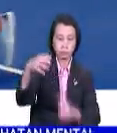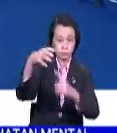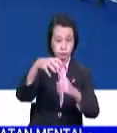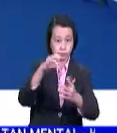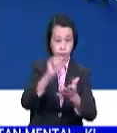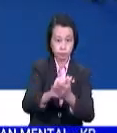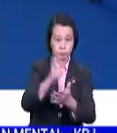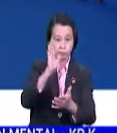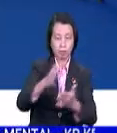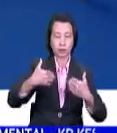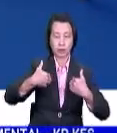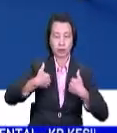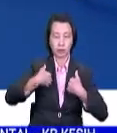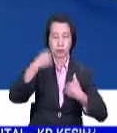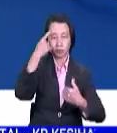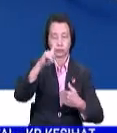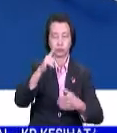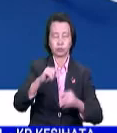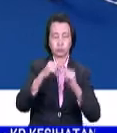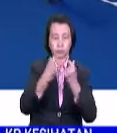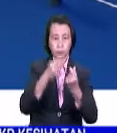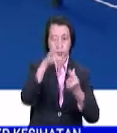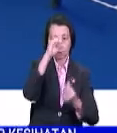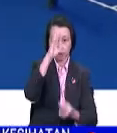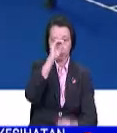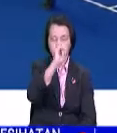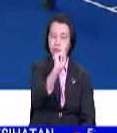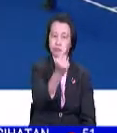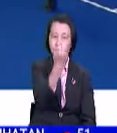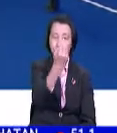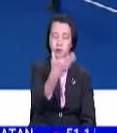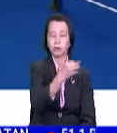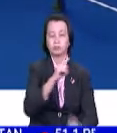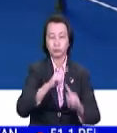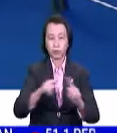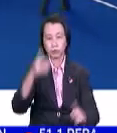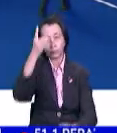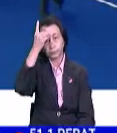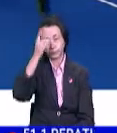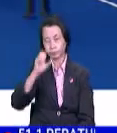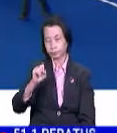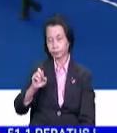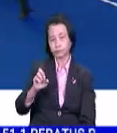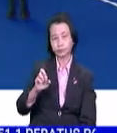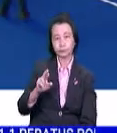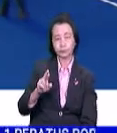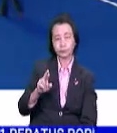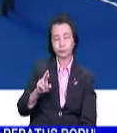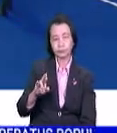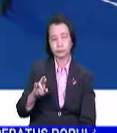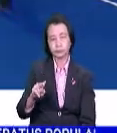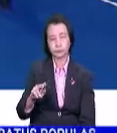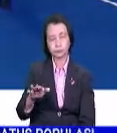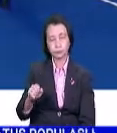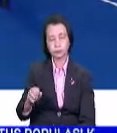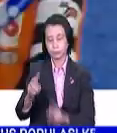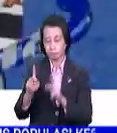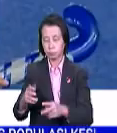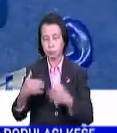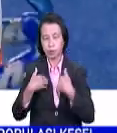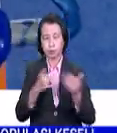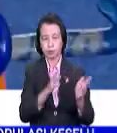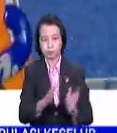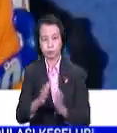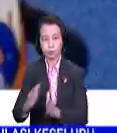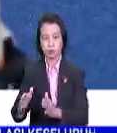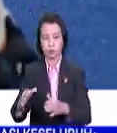itu akan dilangsungkan bagi kategori lelaki sahaja. Bagaimanapun, Datuk Seri Dr. Anil Jit berkata, pihaknya mempunyai